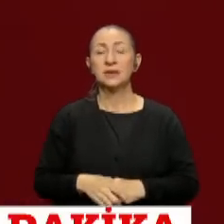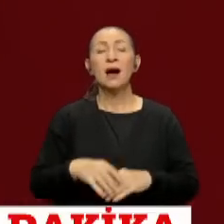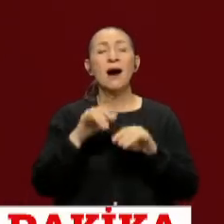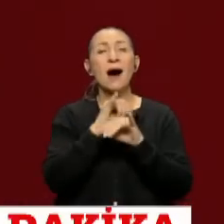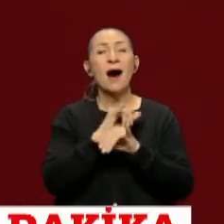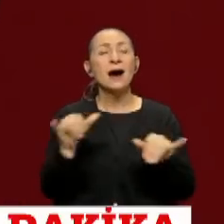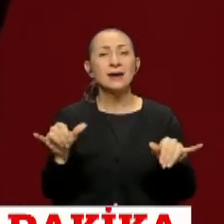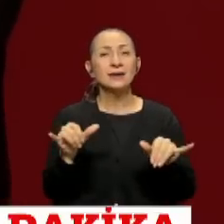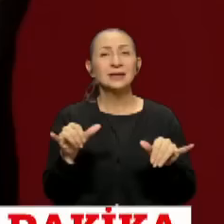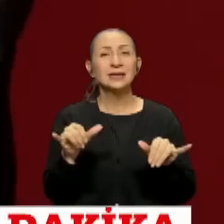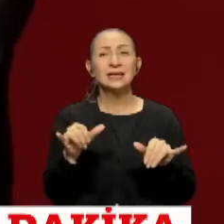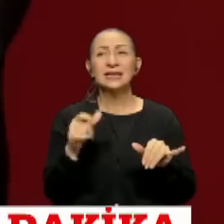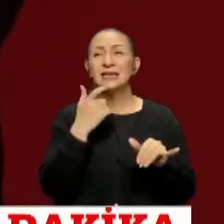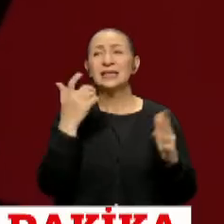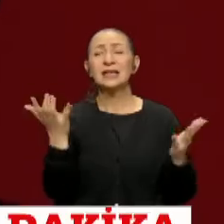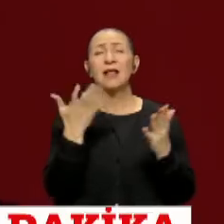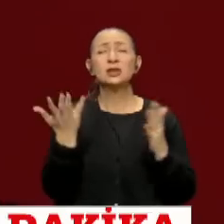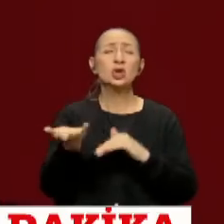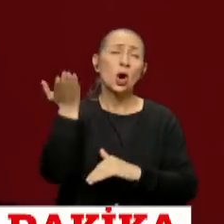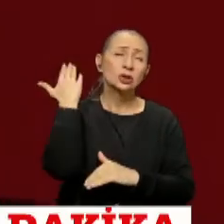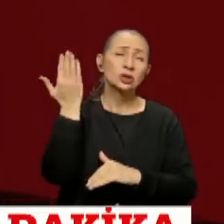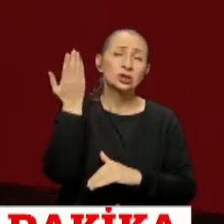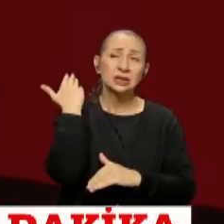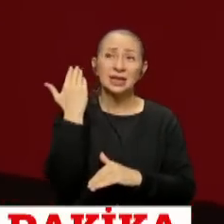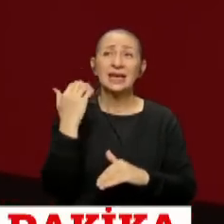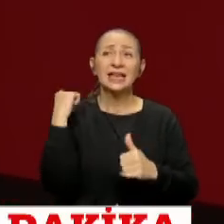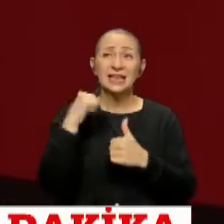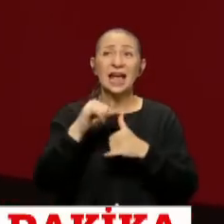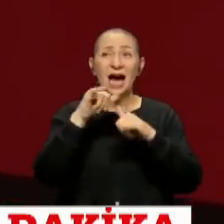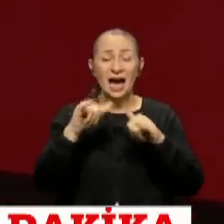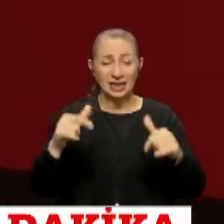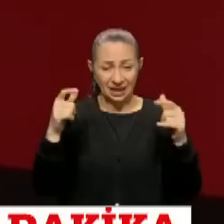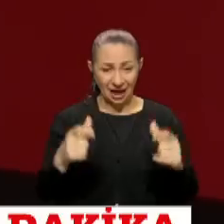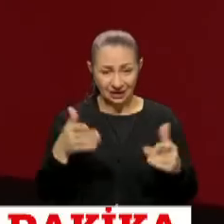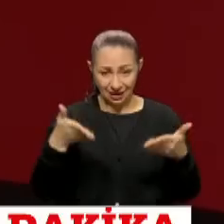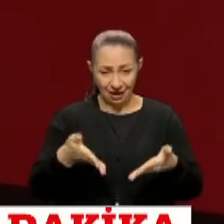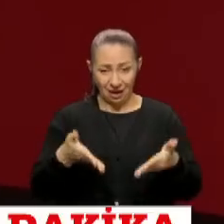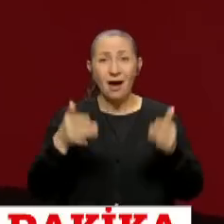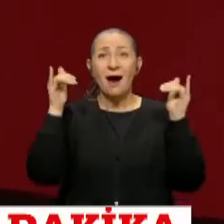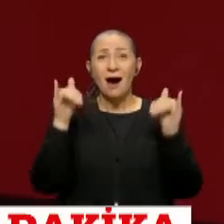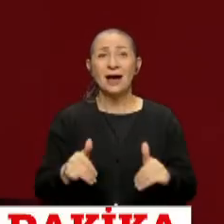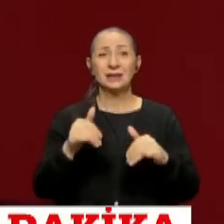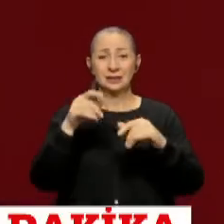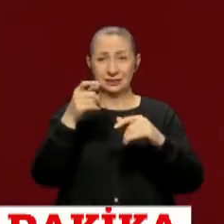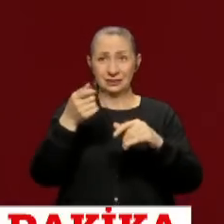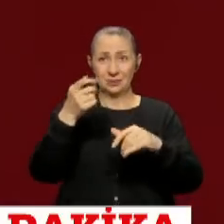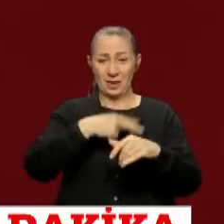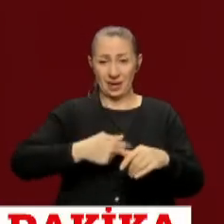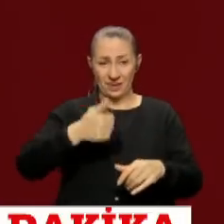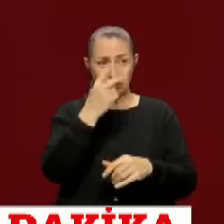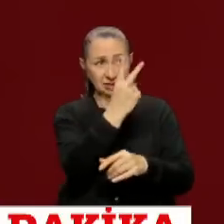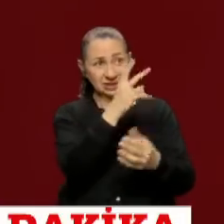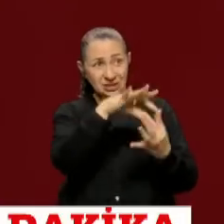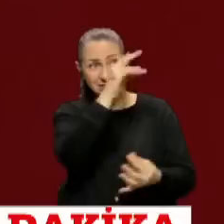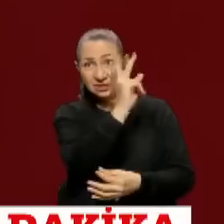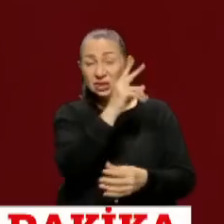Tıpkı yıllarca önce yine aynı yerde, aynı makamda bulunan kişi